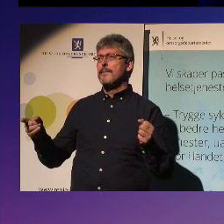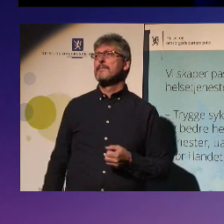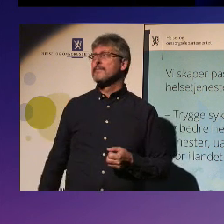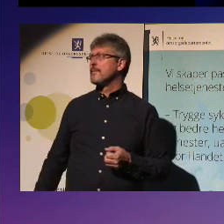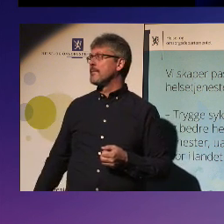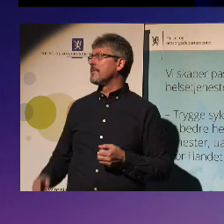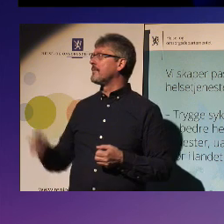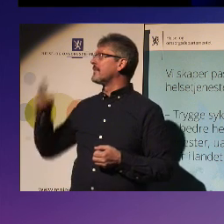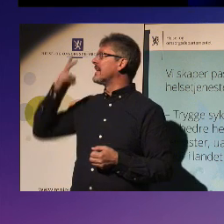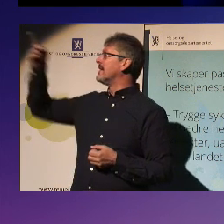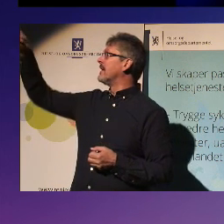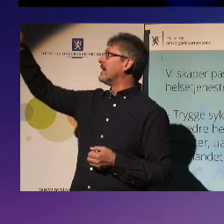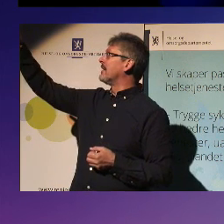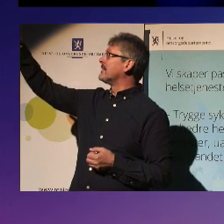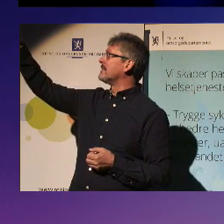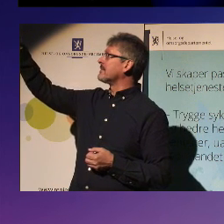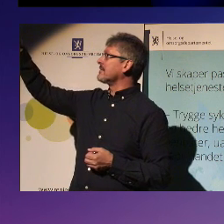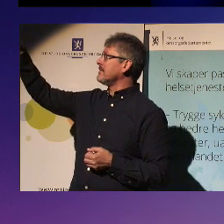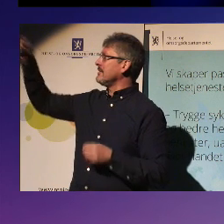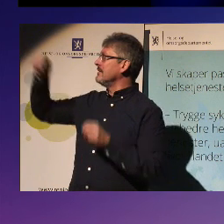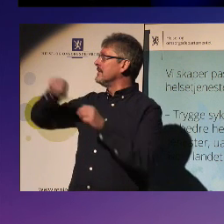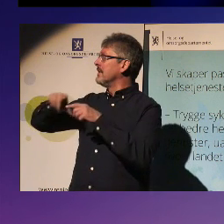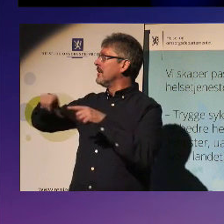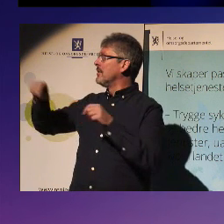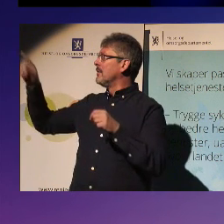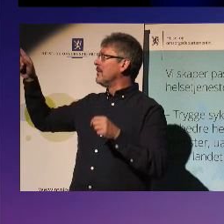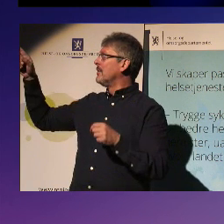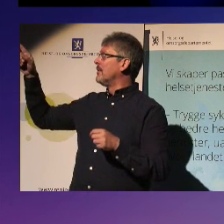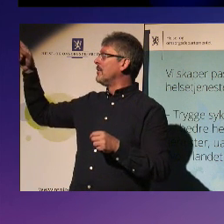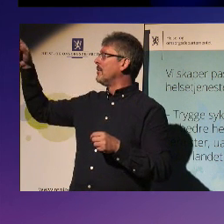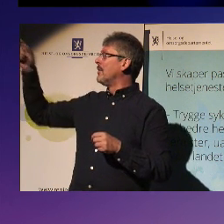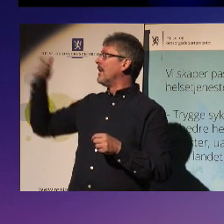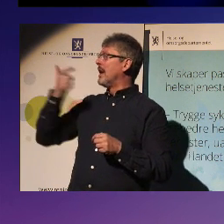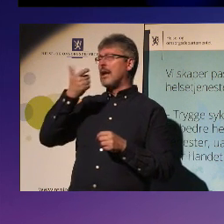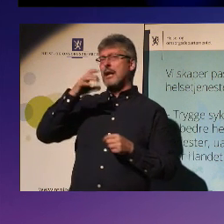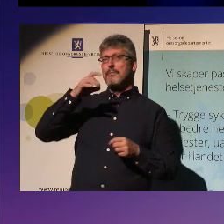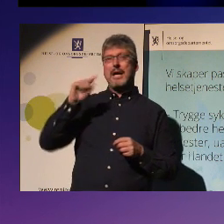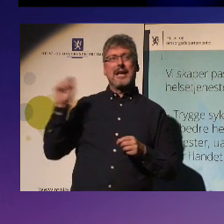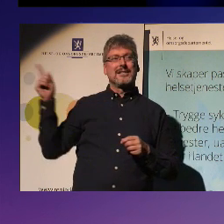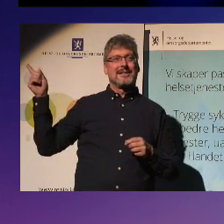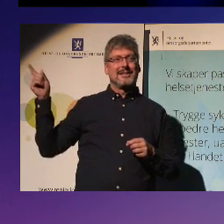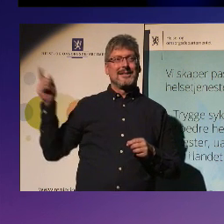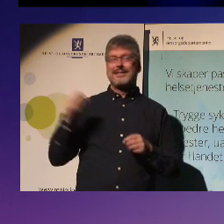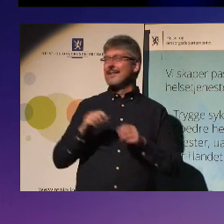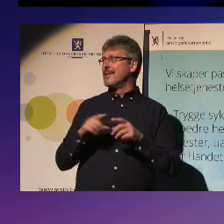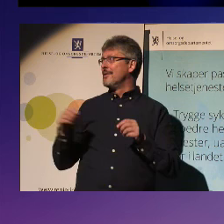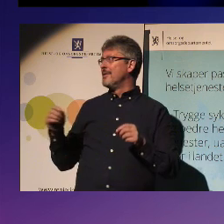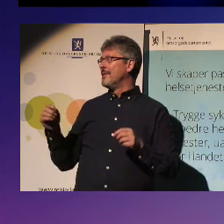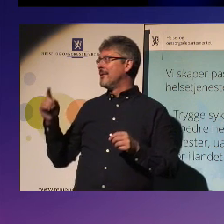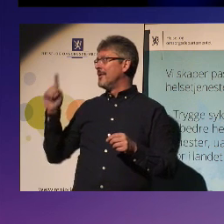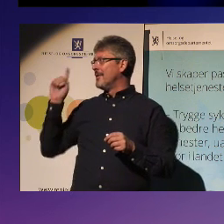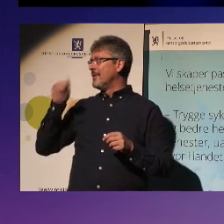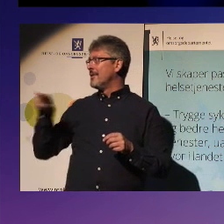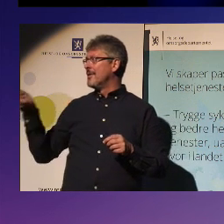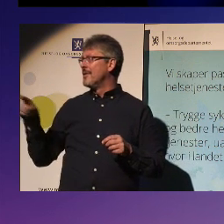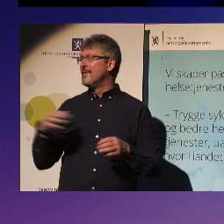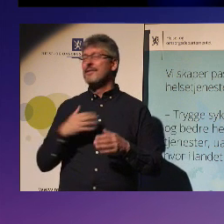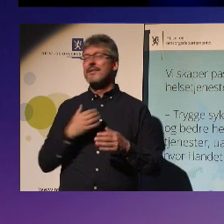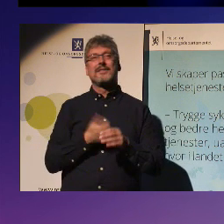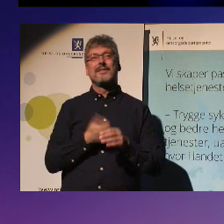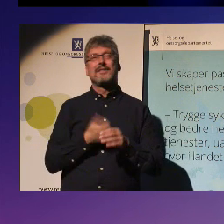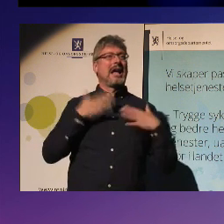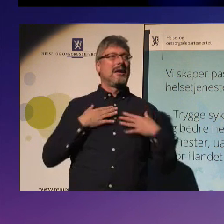GPS, ser du? Vi har i såla også. Det er jo sånn at når noen får en GPS og du henger på dem eller legger lomma, en